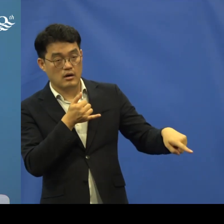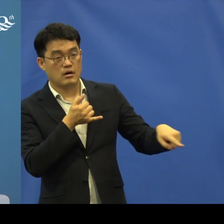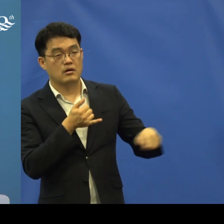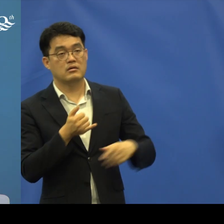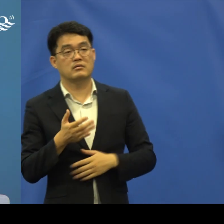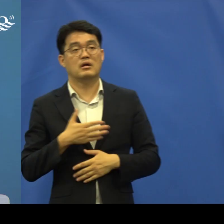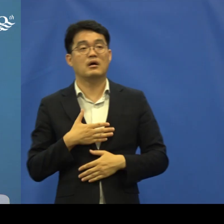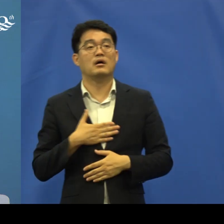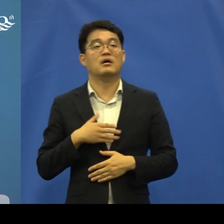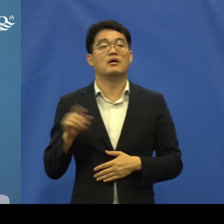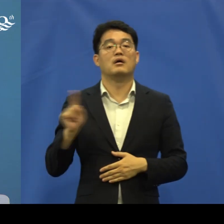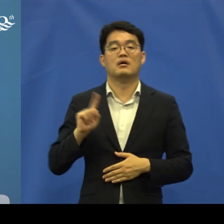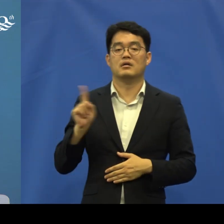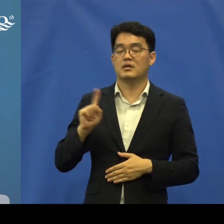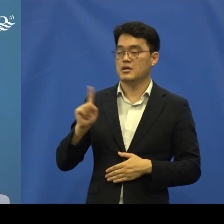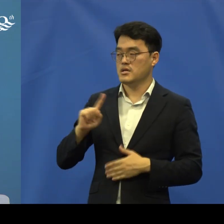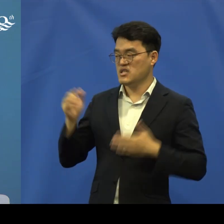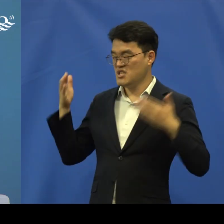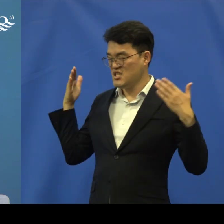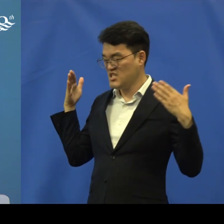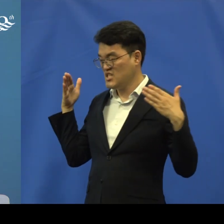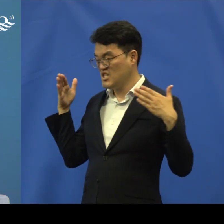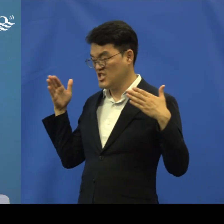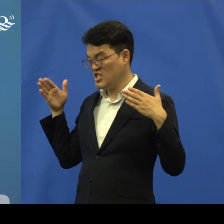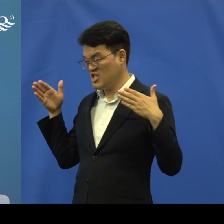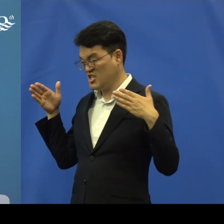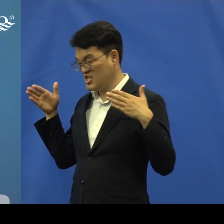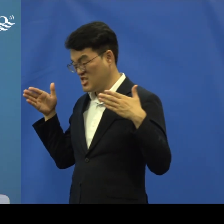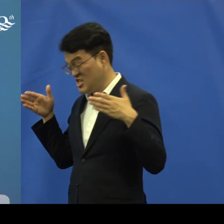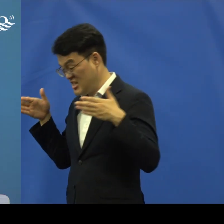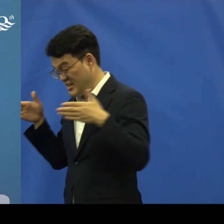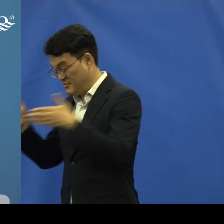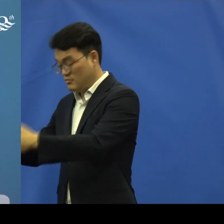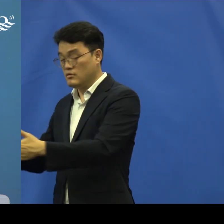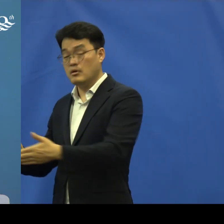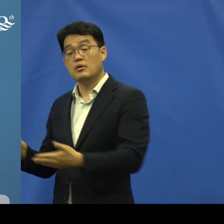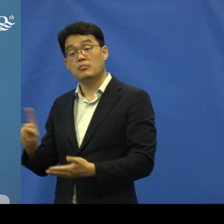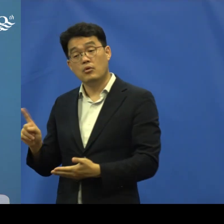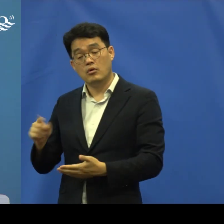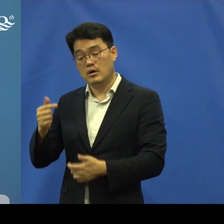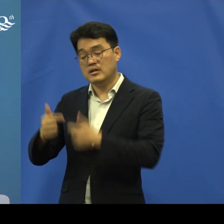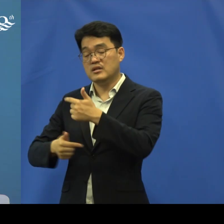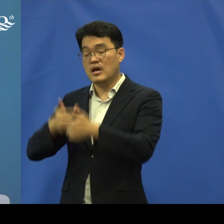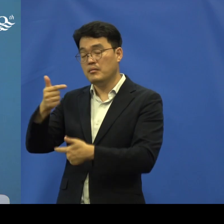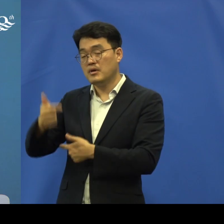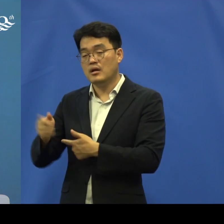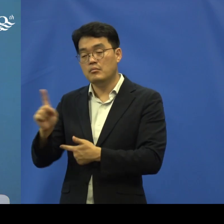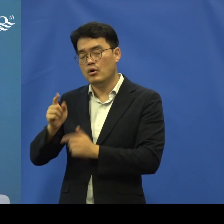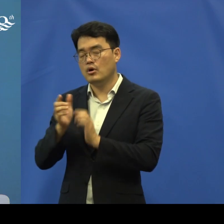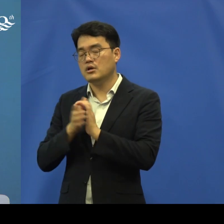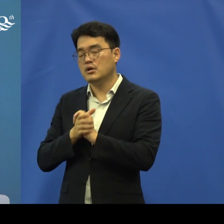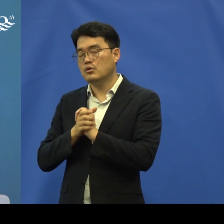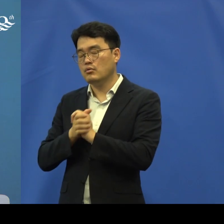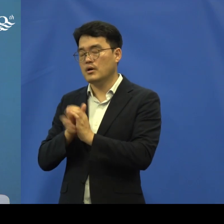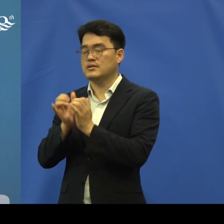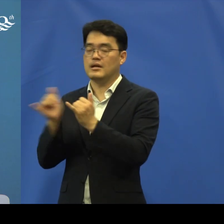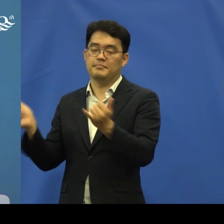concentrate, 집중력을 가지고 가는 비결이 뭘까요? 느헤미야는 기도의 사람이었어요.